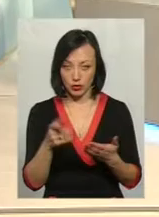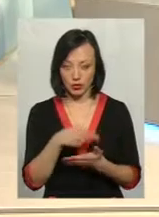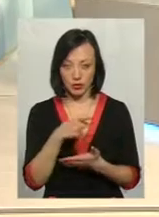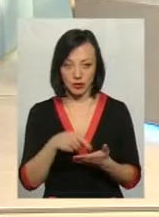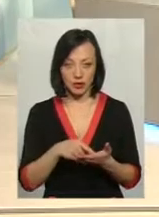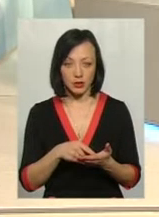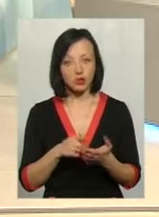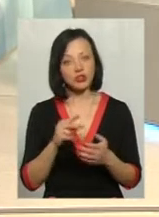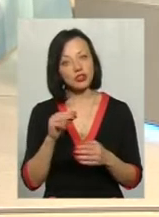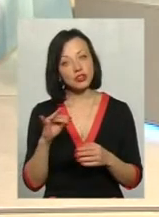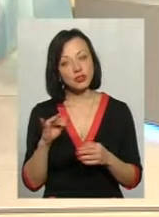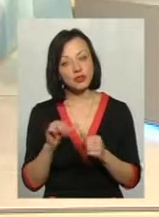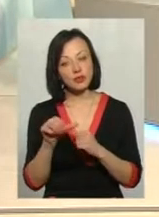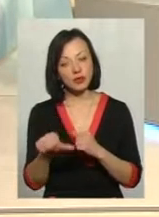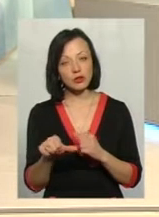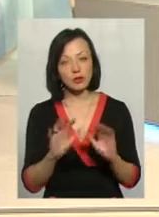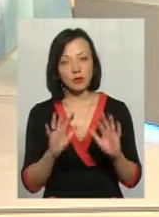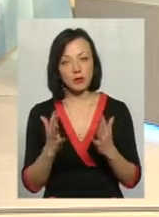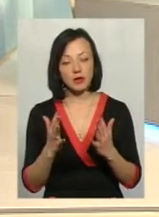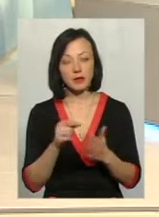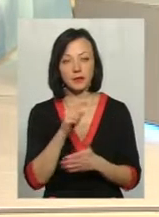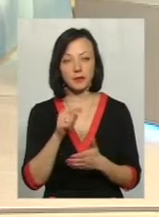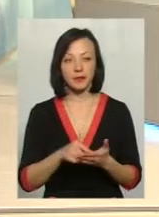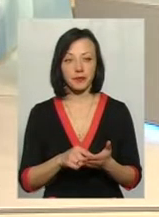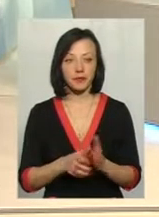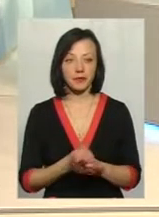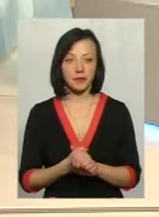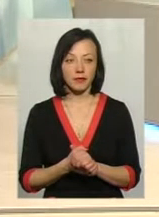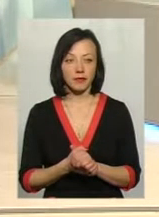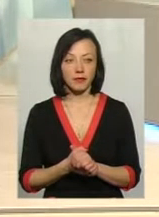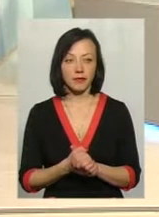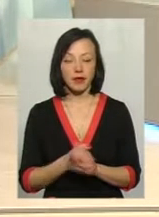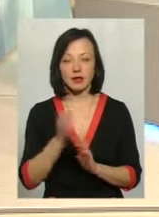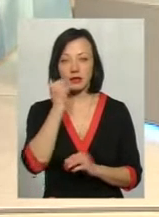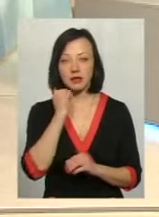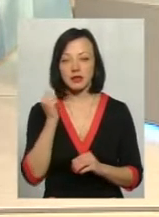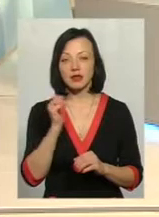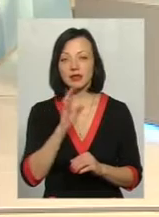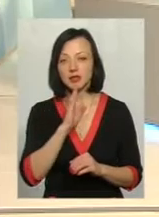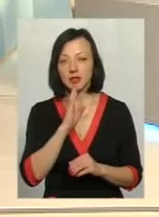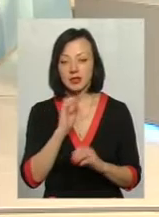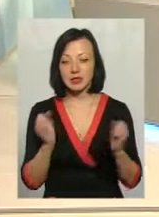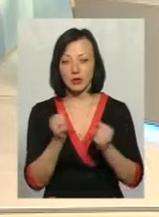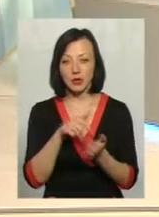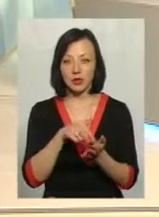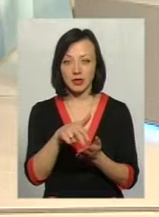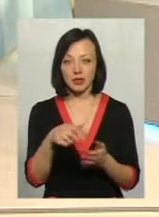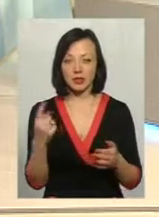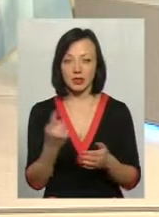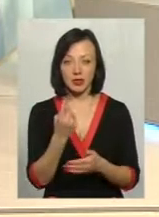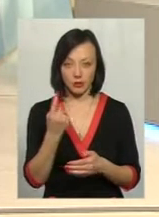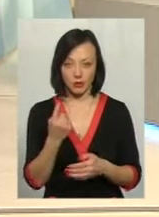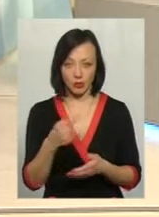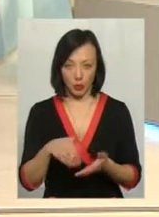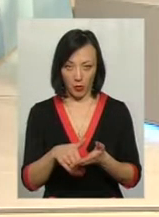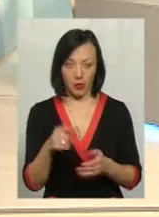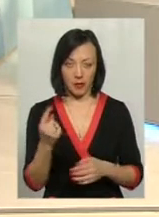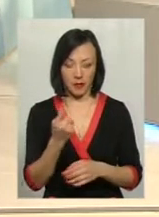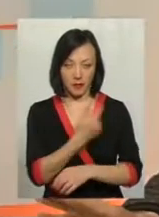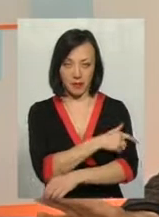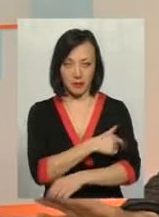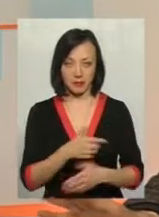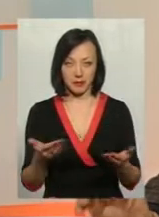це будуть виключні випадки? Стара жінка зимою має дійти до того центру ПМСД. Саме